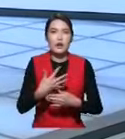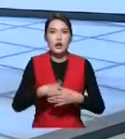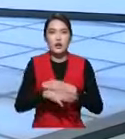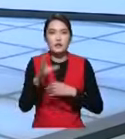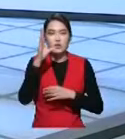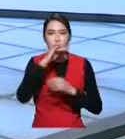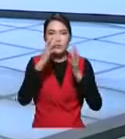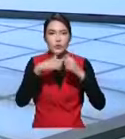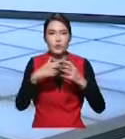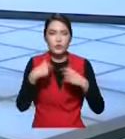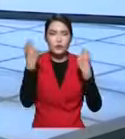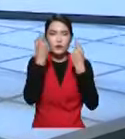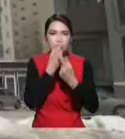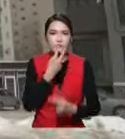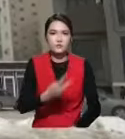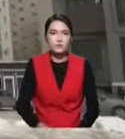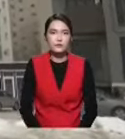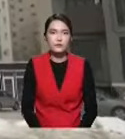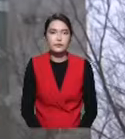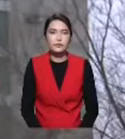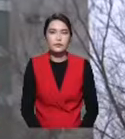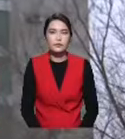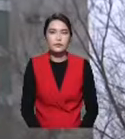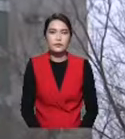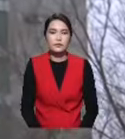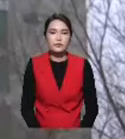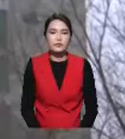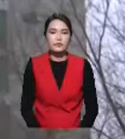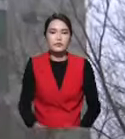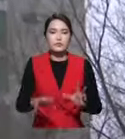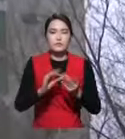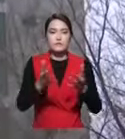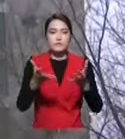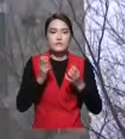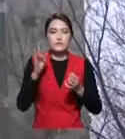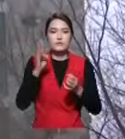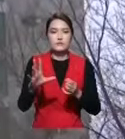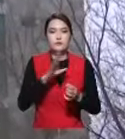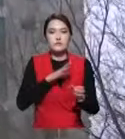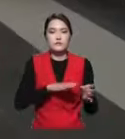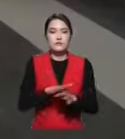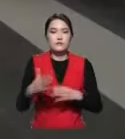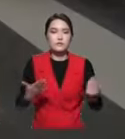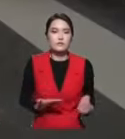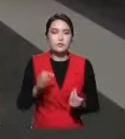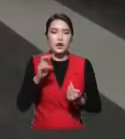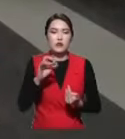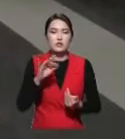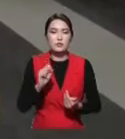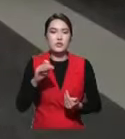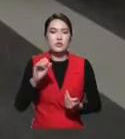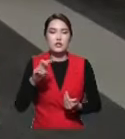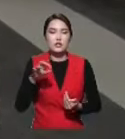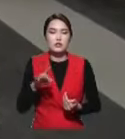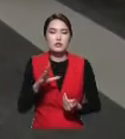ситуации разбиралась Ольга Литвина. Эти люди 3 года назад приобрели квартиры в жилом комплексе «Актубия-Ажары». На тот момент